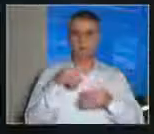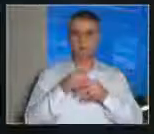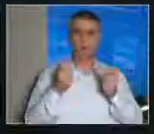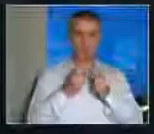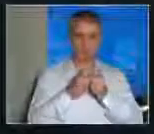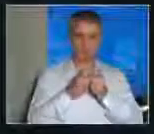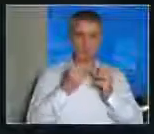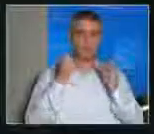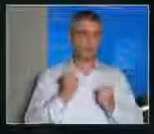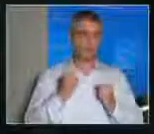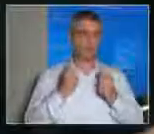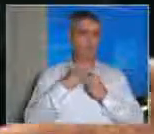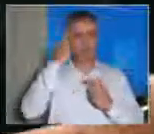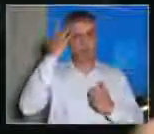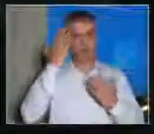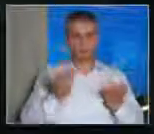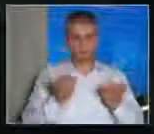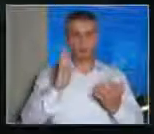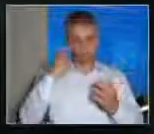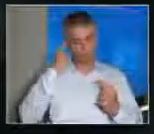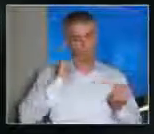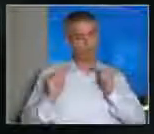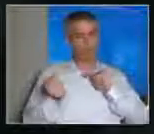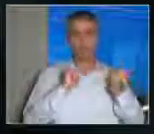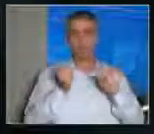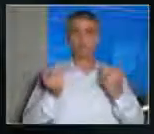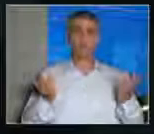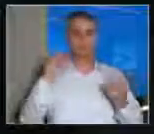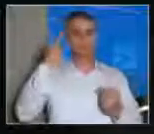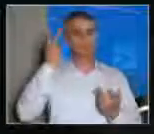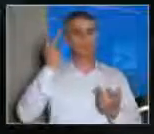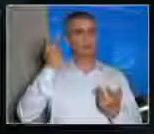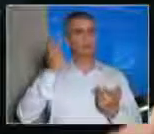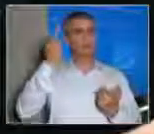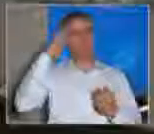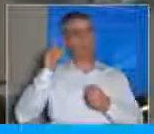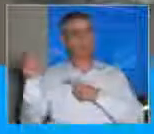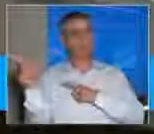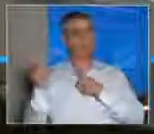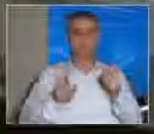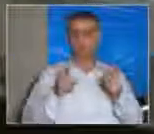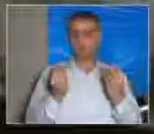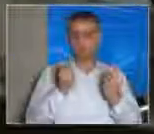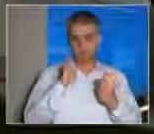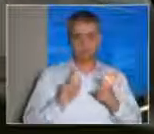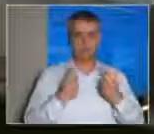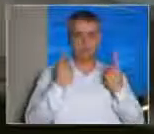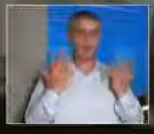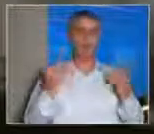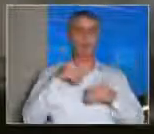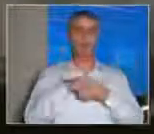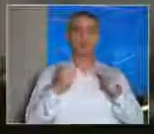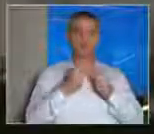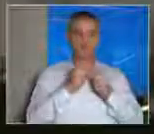במפלגה, בטח מפלגה חושבת, שיהיו גם חילוקי דעות ויהיו רעיונות לכאן ולכאן, זה דבר שהוא צריך לקרות